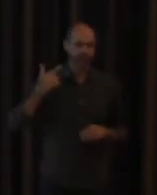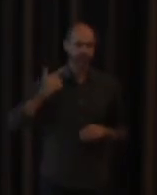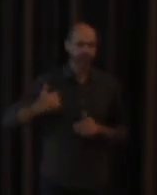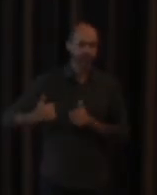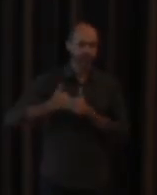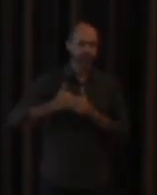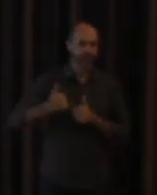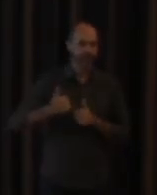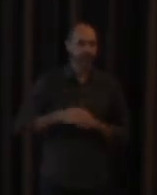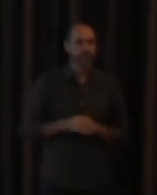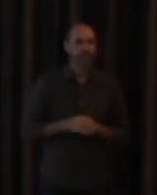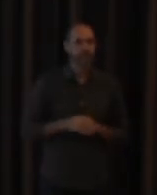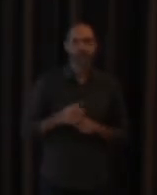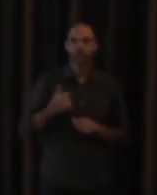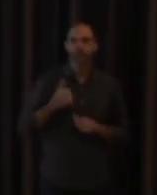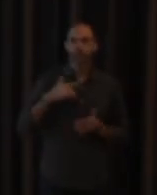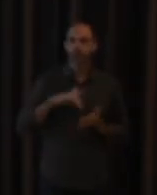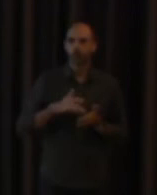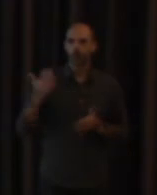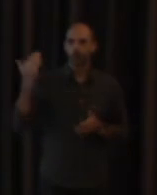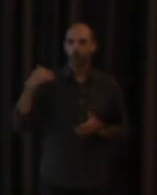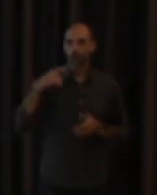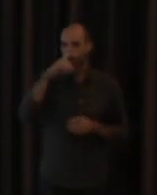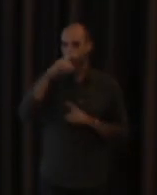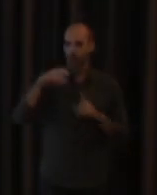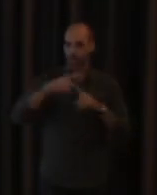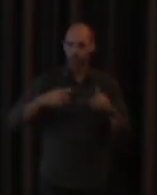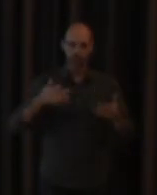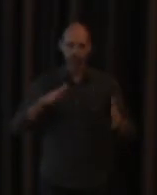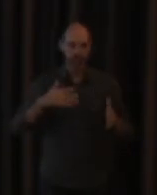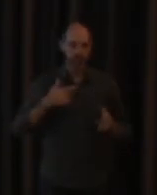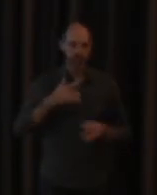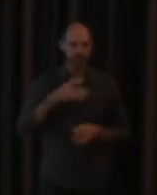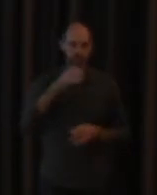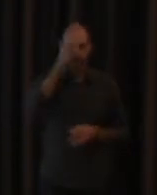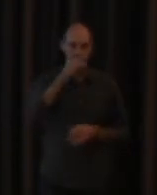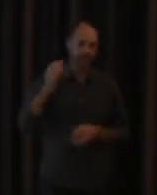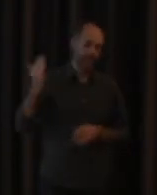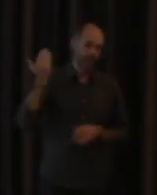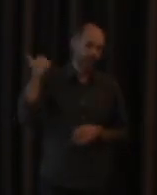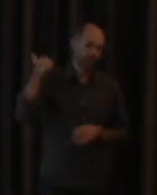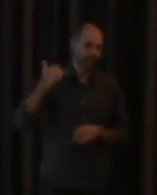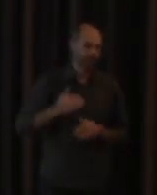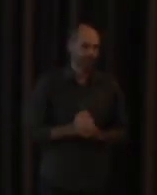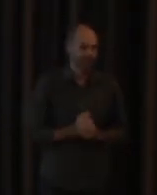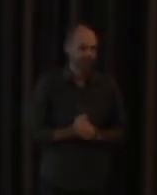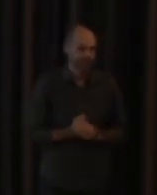a la Universitat Autònoma de Barcelona, quan hi vaig estar un any i mig, al segle passat. És el segle